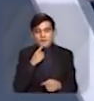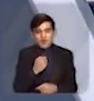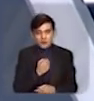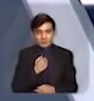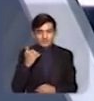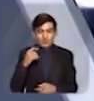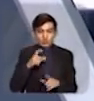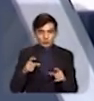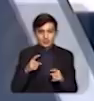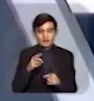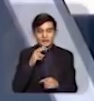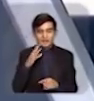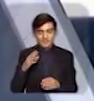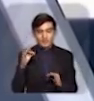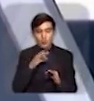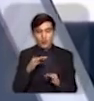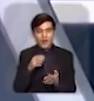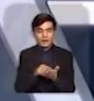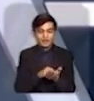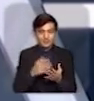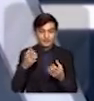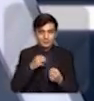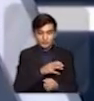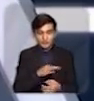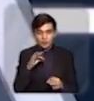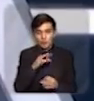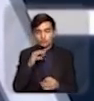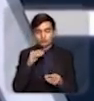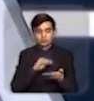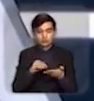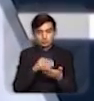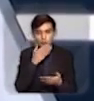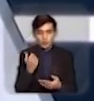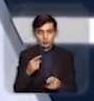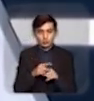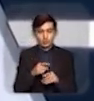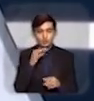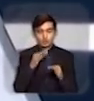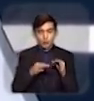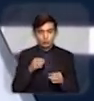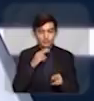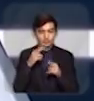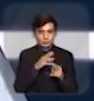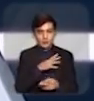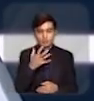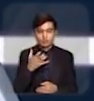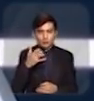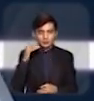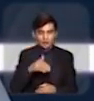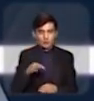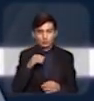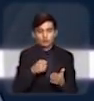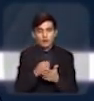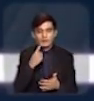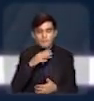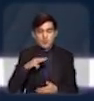әйелдеріне жалға алынған үй үшін мемлекет төлейтін қаржыны кіріс ретінде көрсетпеді деп аналарды сотқа берген. Бірақ 500 мыңнан 1 миллион теңгеге дейін